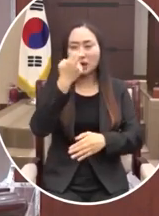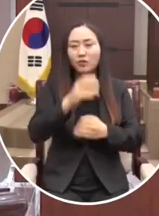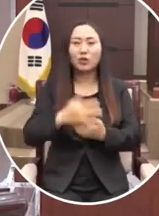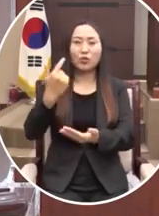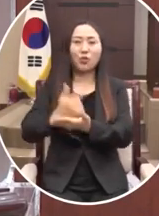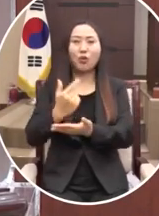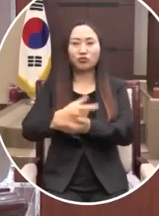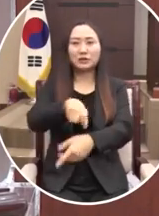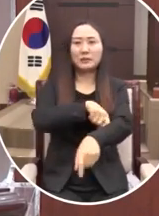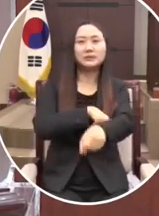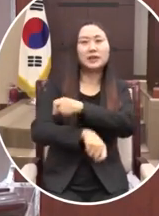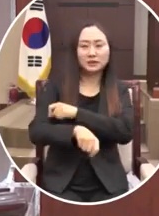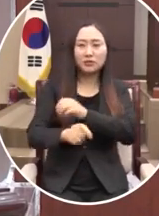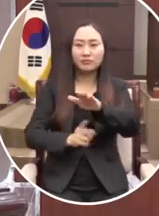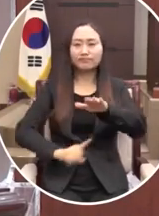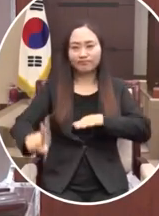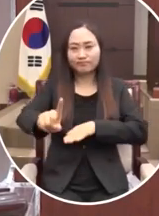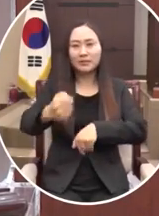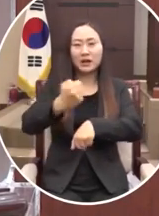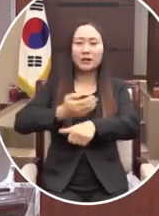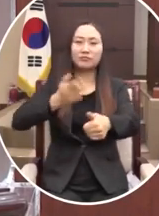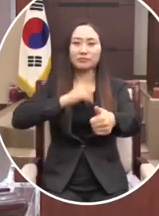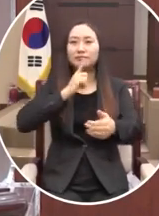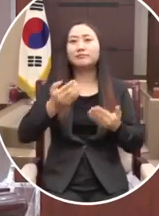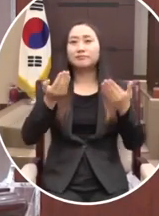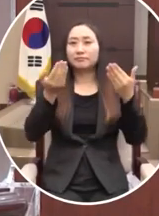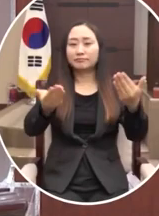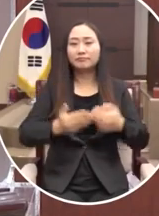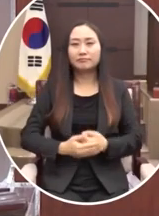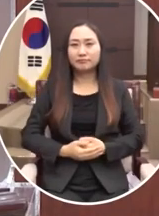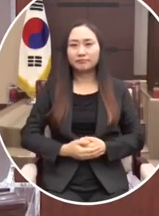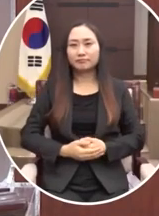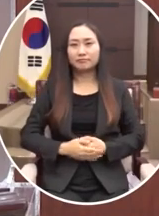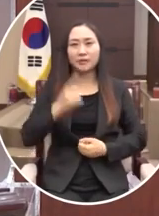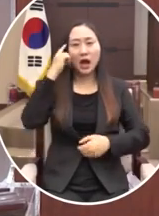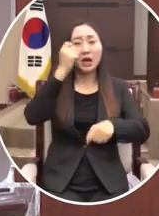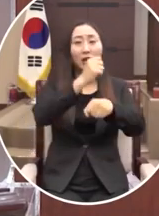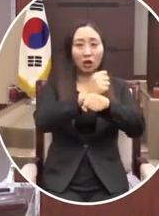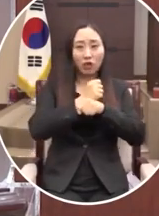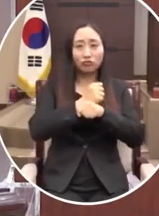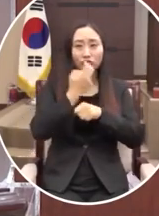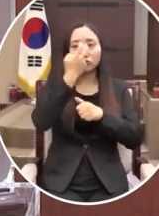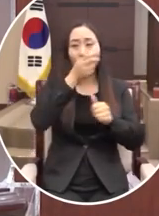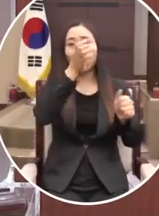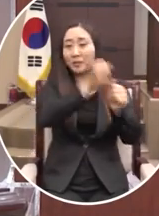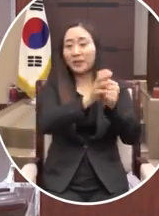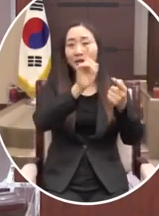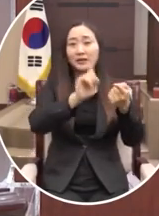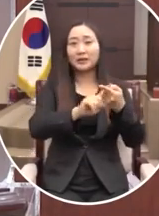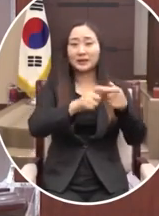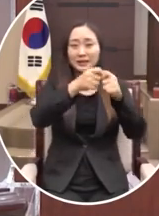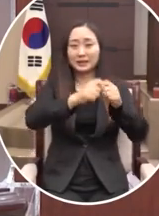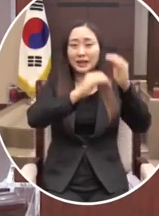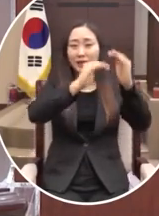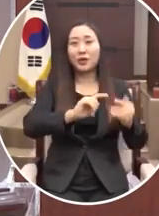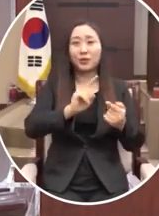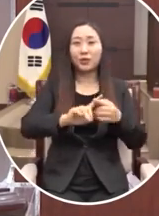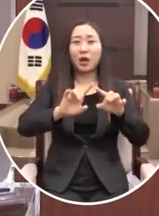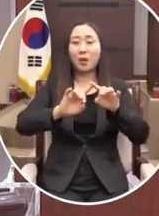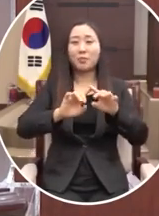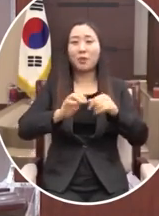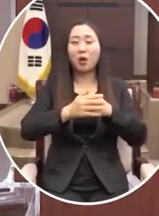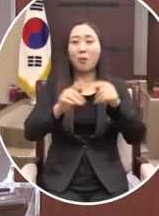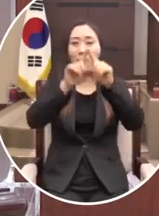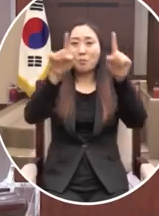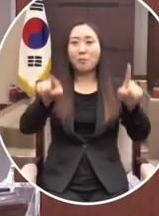노원구가 선도적인 역할을 할 것을 강조 말씀드립니다. 연구 영역에 대한 자세한 내용은 보고서를